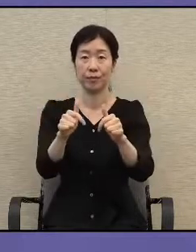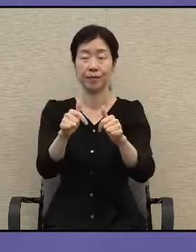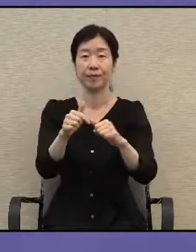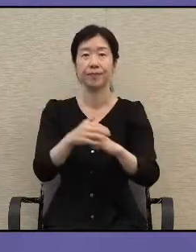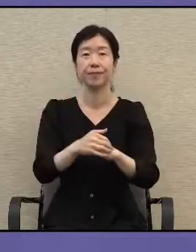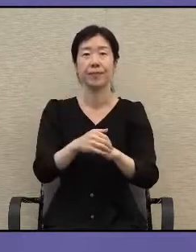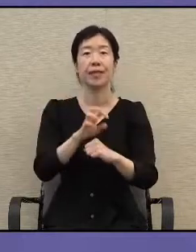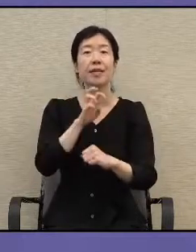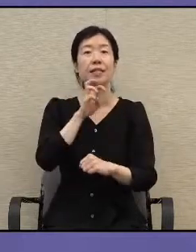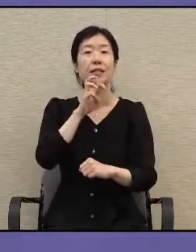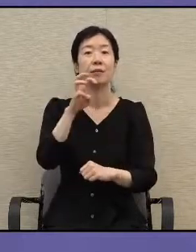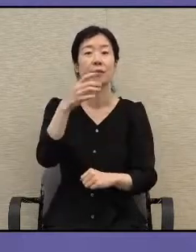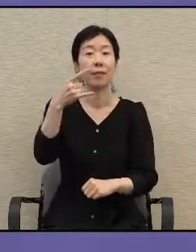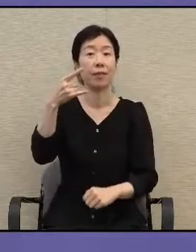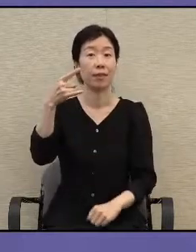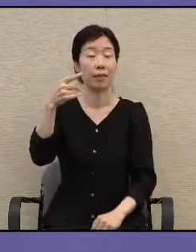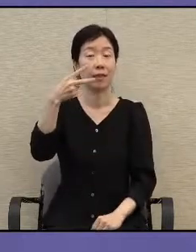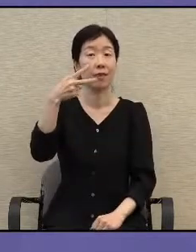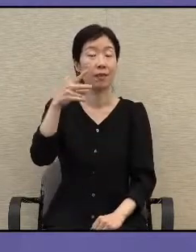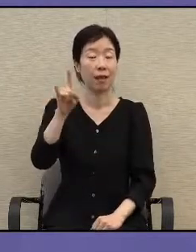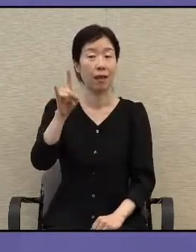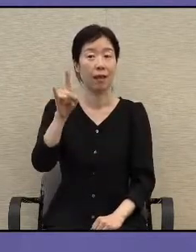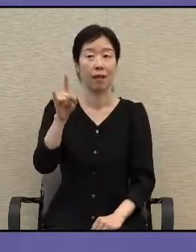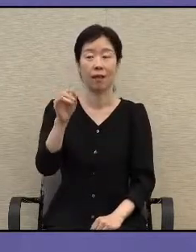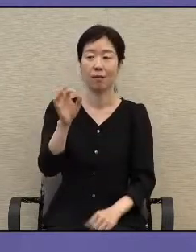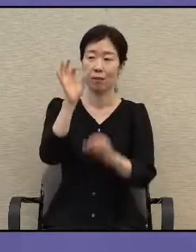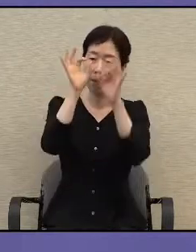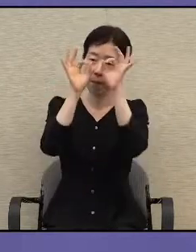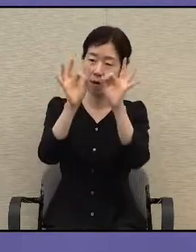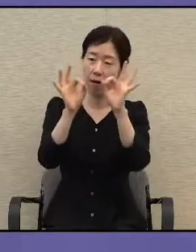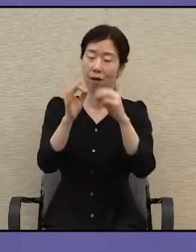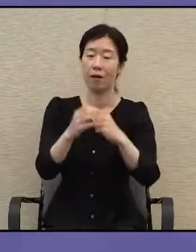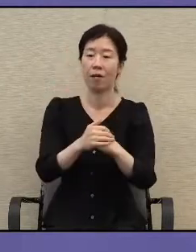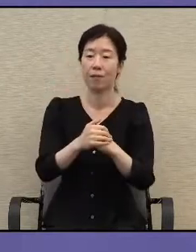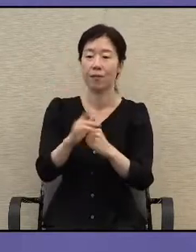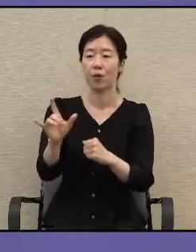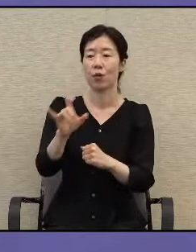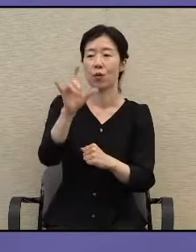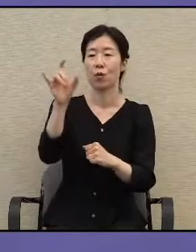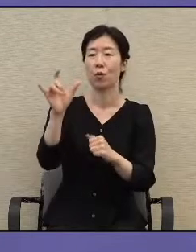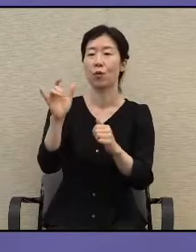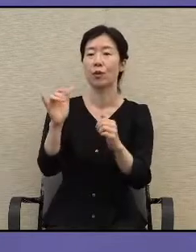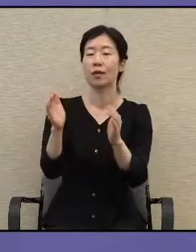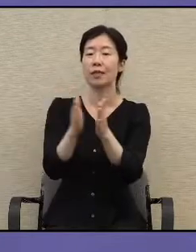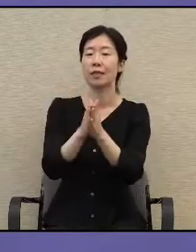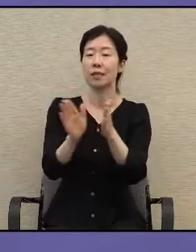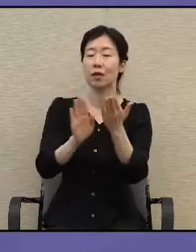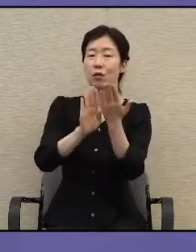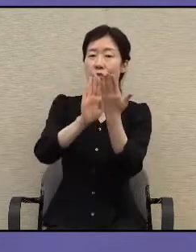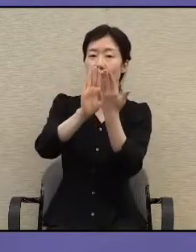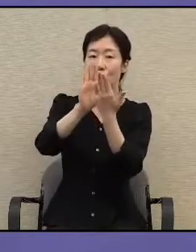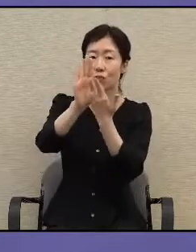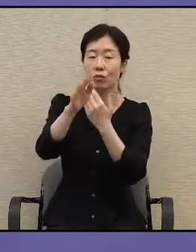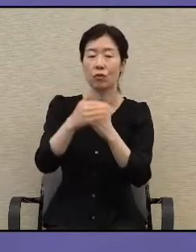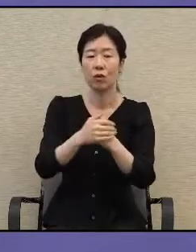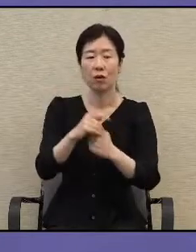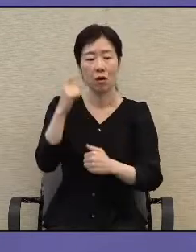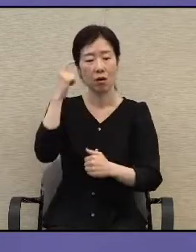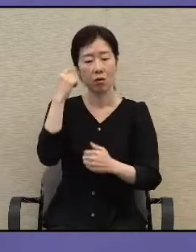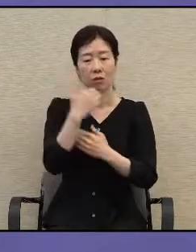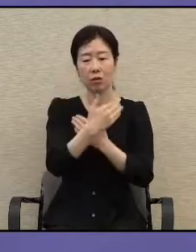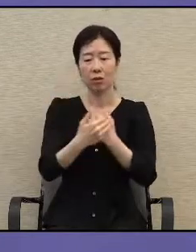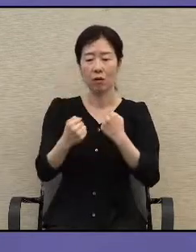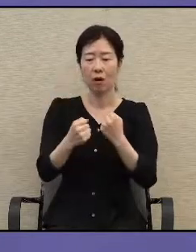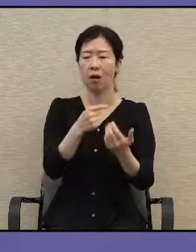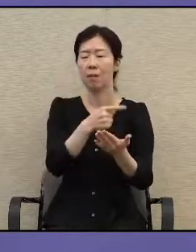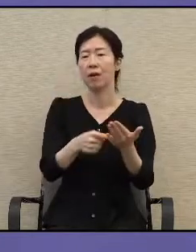주황색은 30대입니다. 꾸준히 30대는 저희 이 코로나19 이후에 정신건강 양상이 계속 위험한 상황이고요.